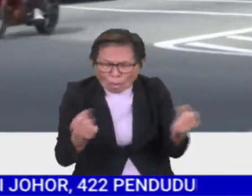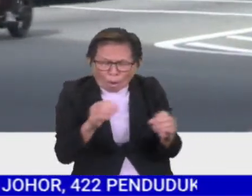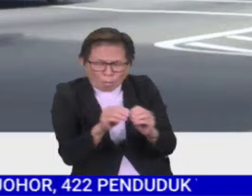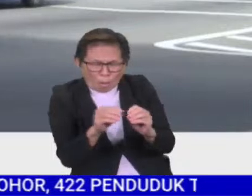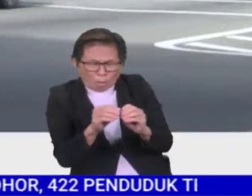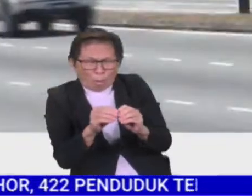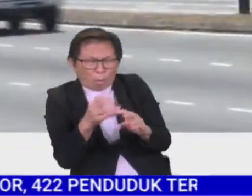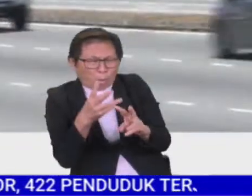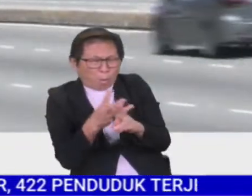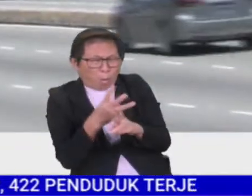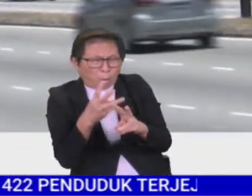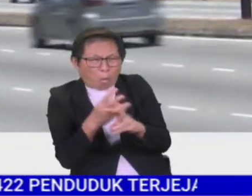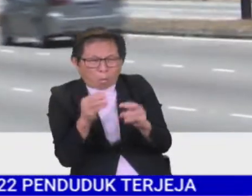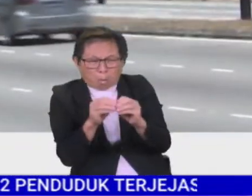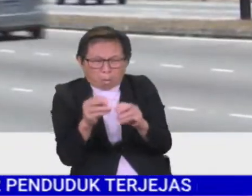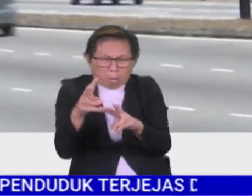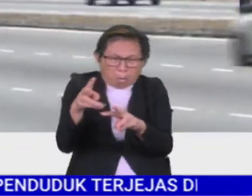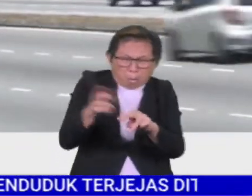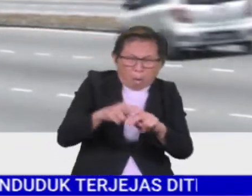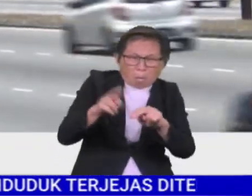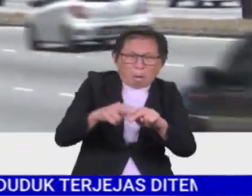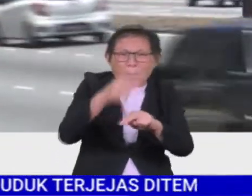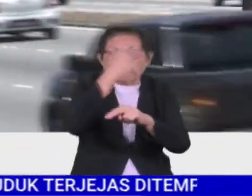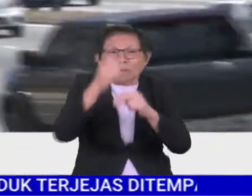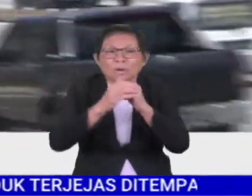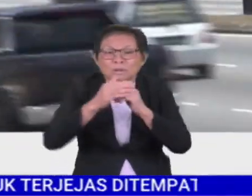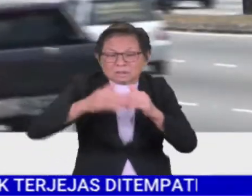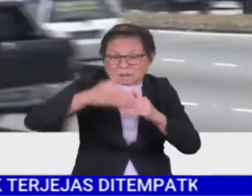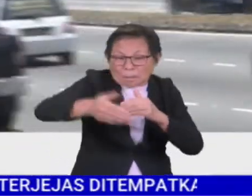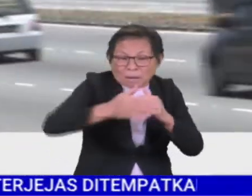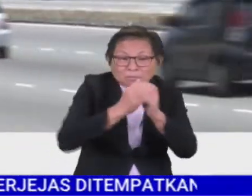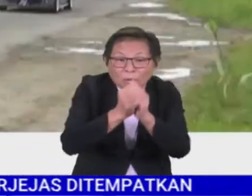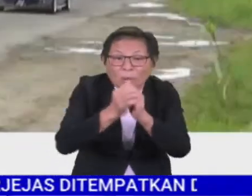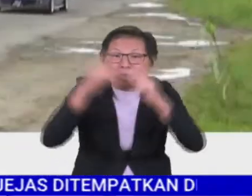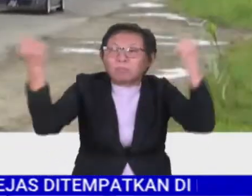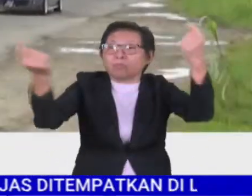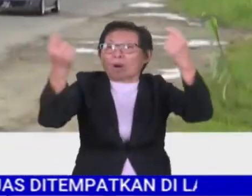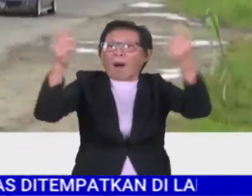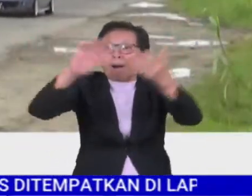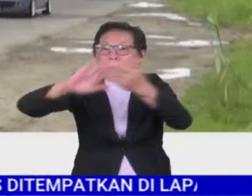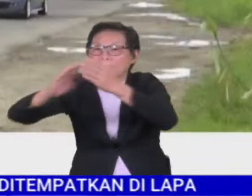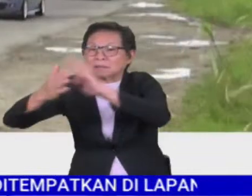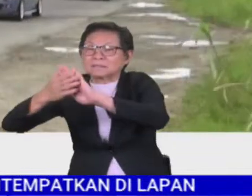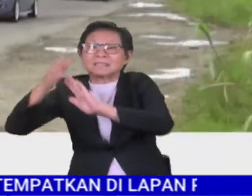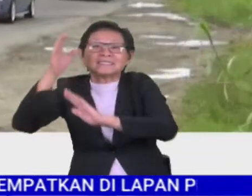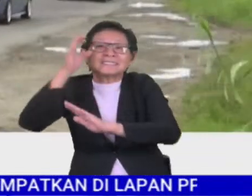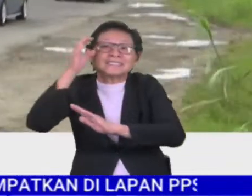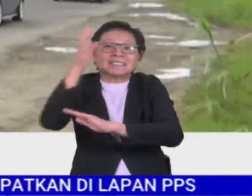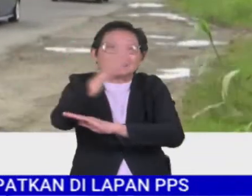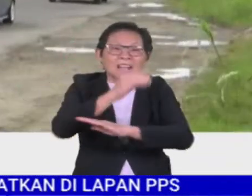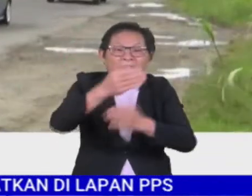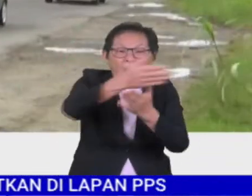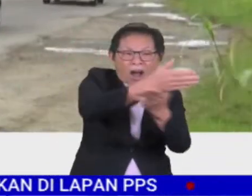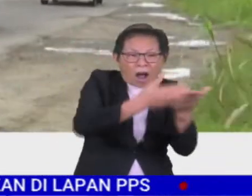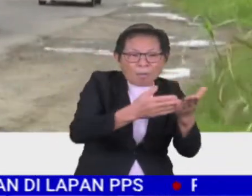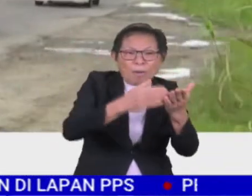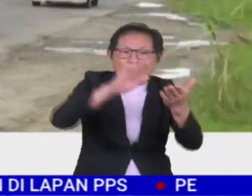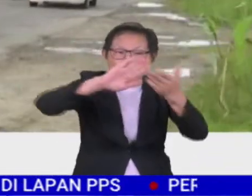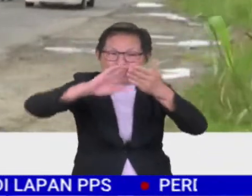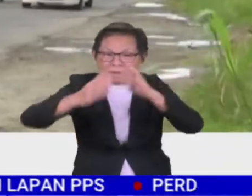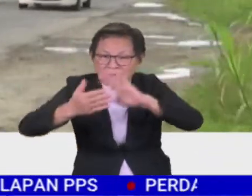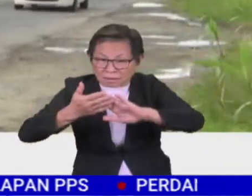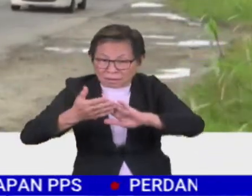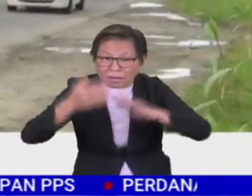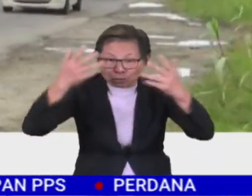yang semakin bertambah setelah perayaan tahun baru Cina yang diraihkan oleh masyarakat tionghoa dana sebagian daripada masyarakat